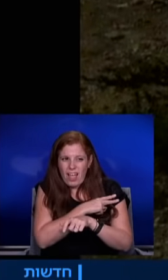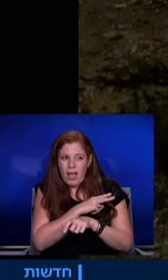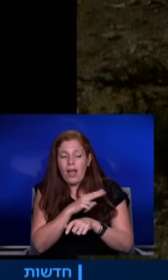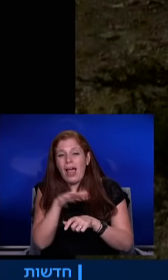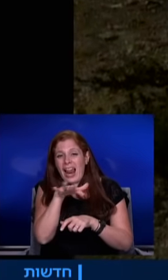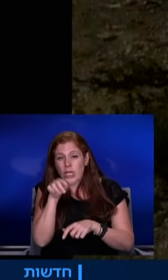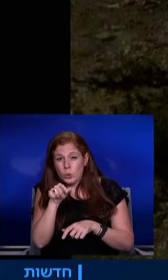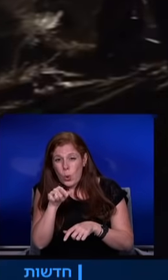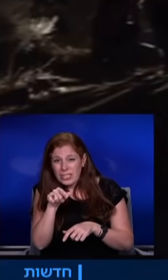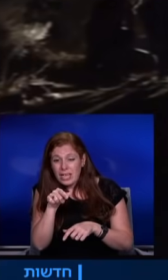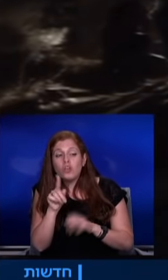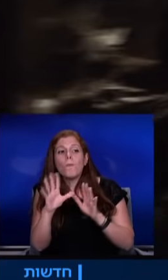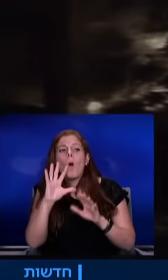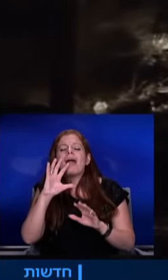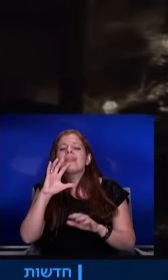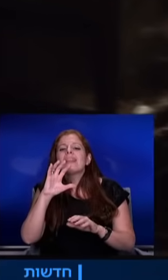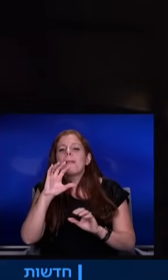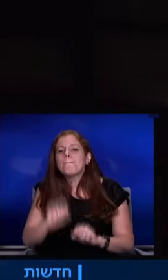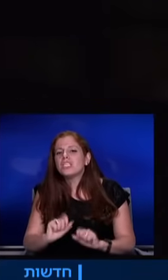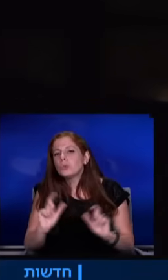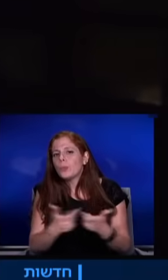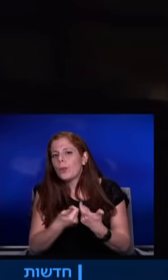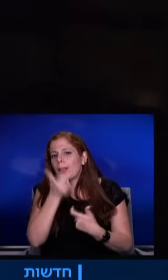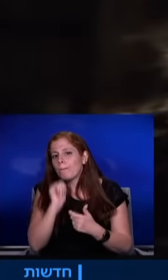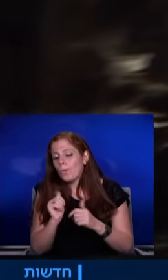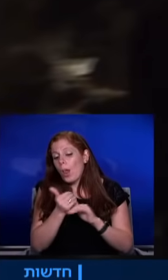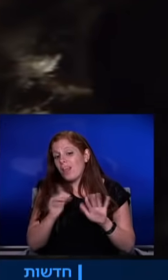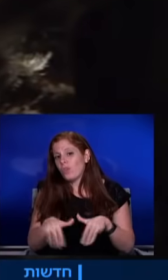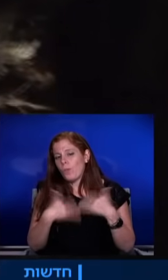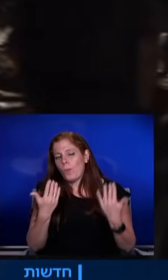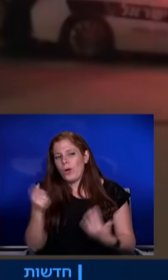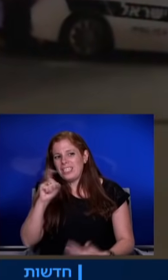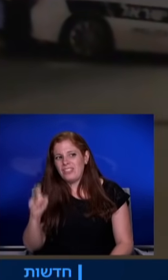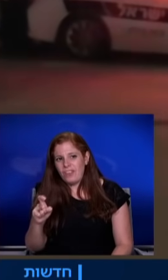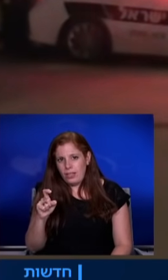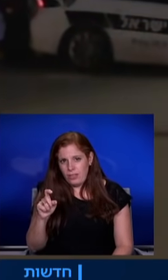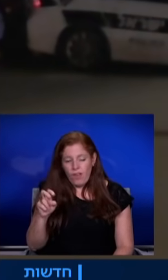רנם, שבו נתפסו אתמול לפנות בוקר זביידי וארדה. מישהו נתן